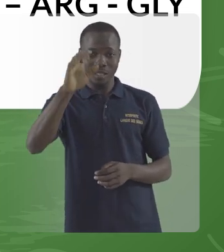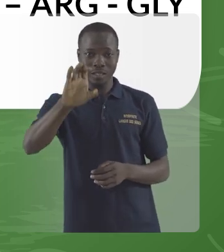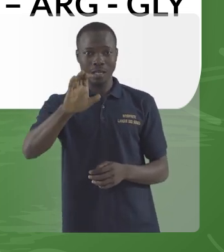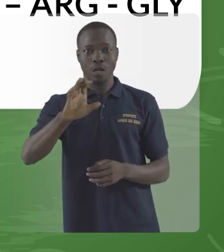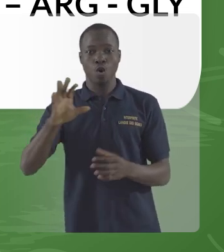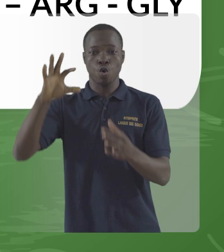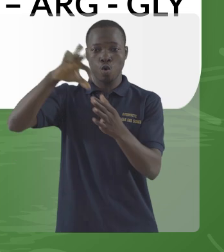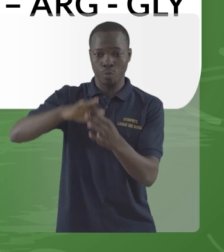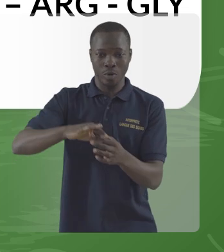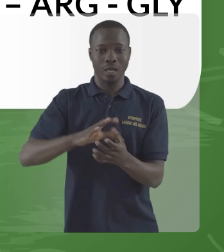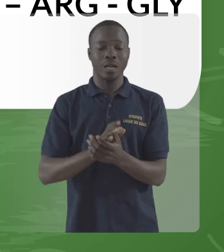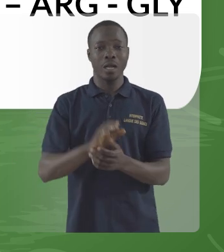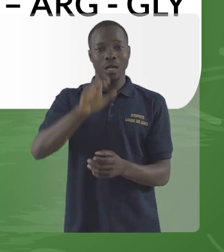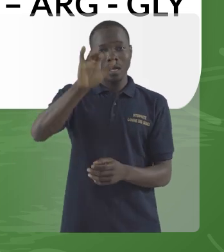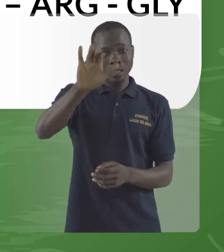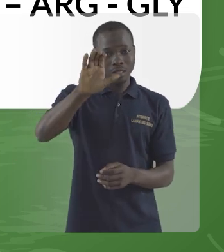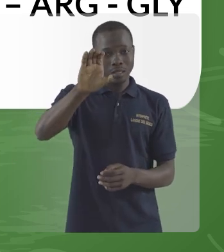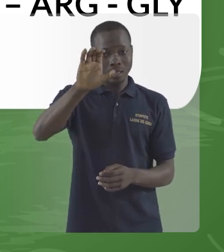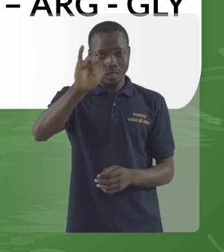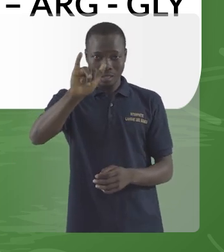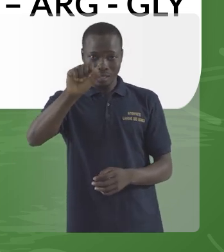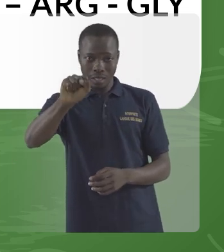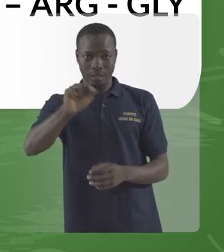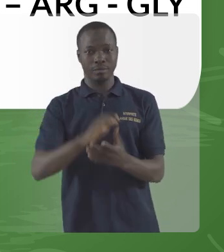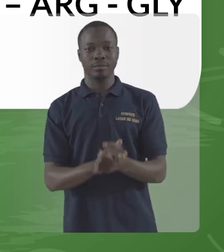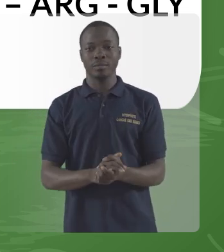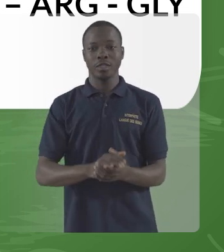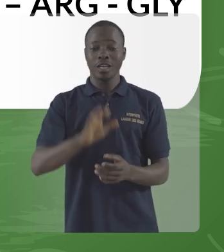UGC code pour la cystéine.